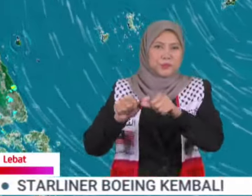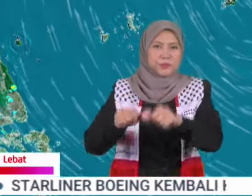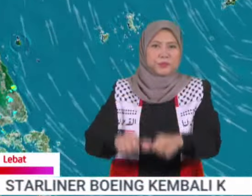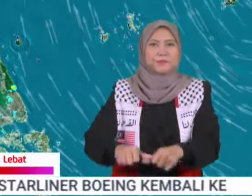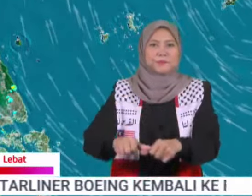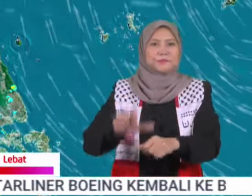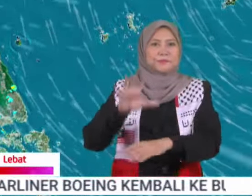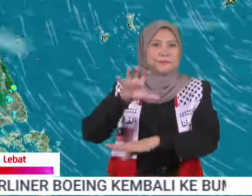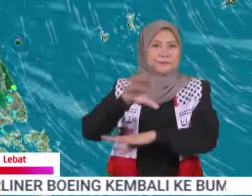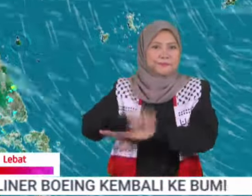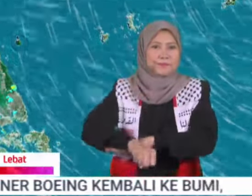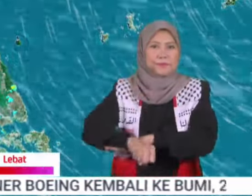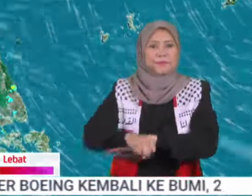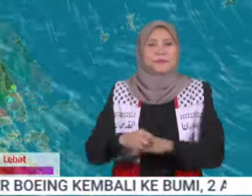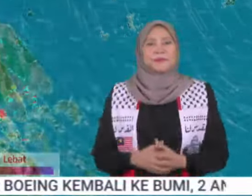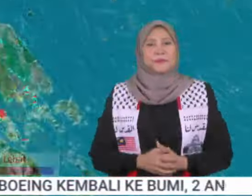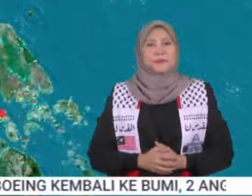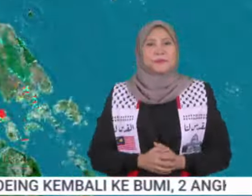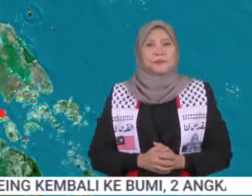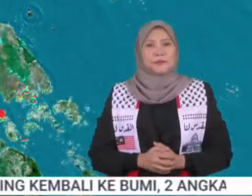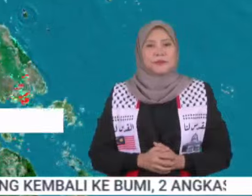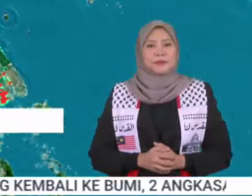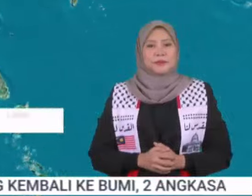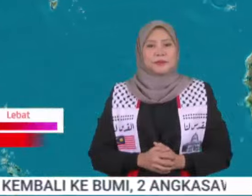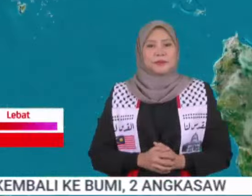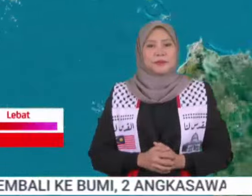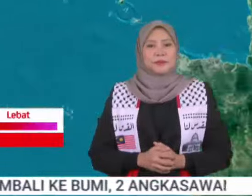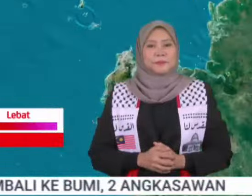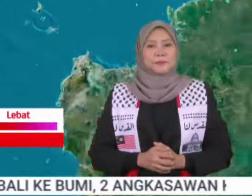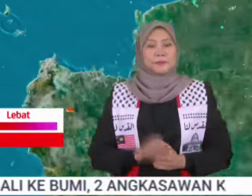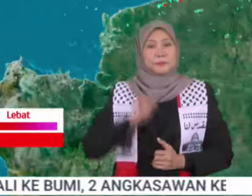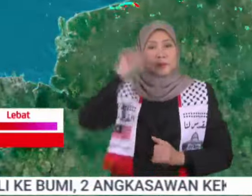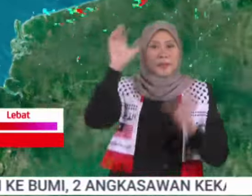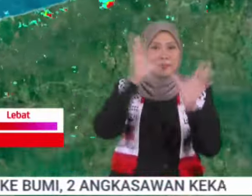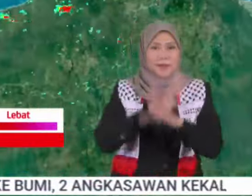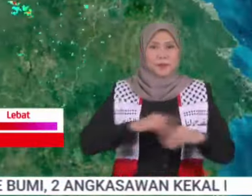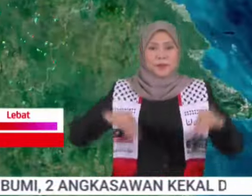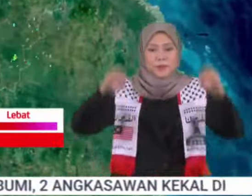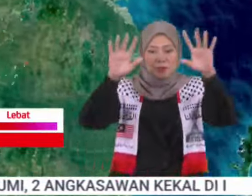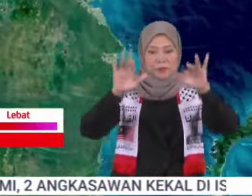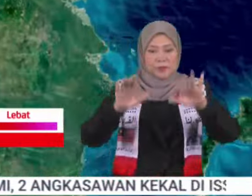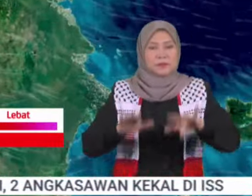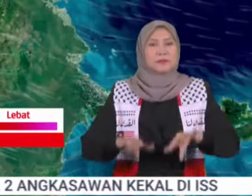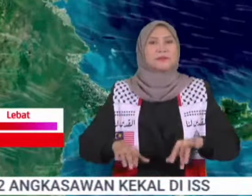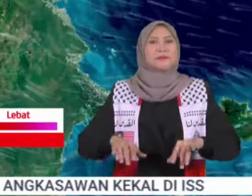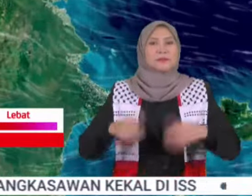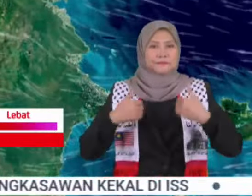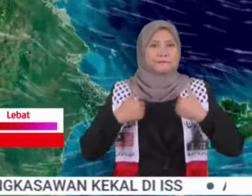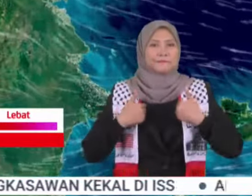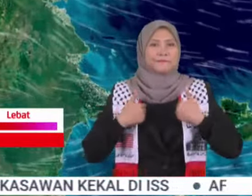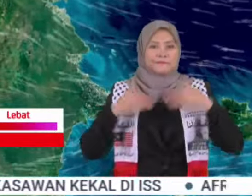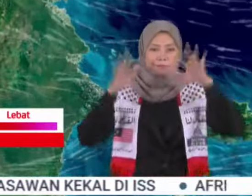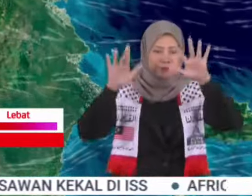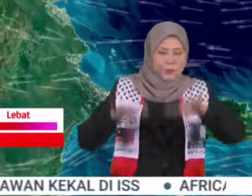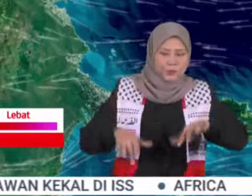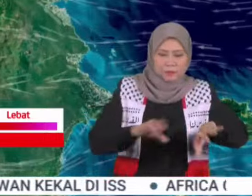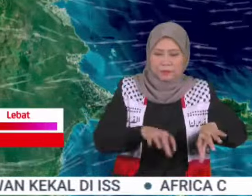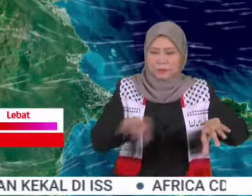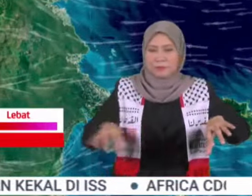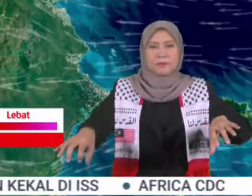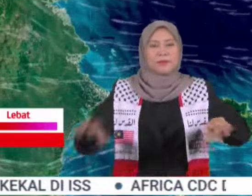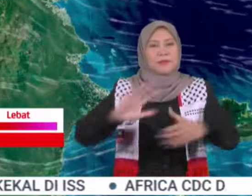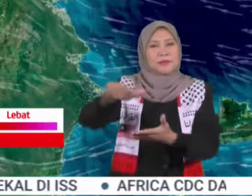malam nanti. Manakala bagi Malaysia Timur pula, hujan dan ribut petir kini sedang berlaku di beberapa tempat melibatkan